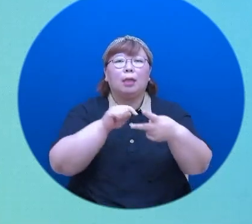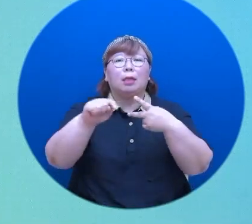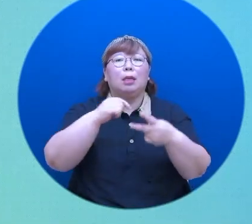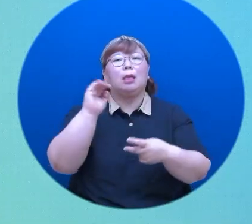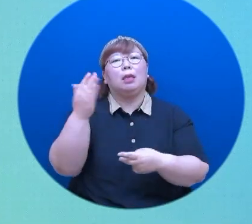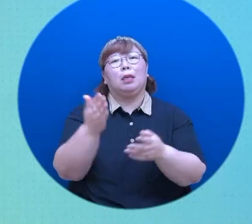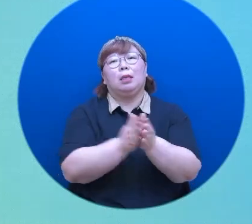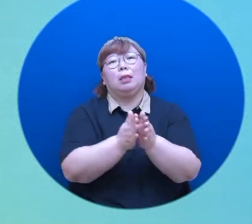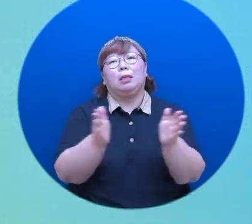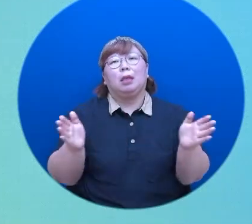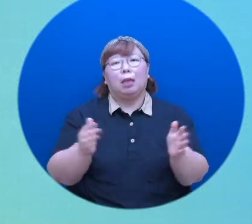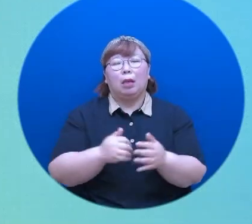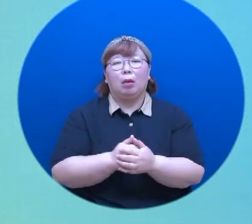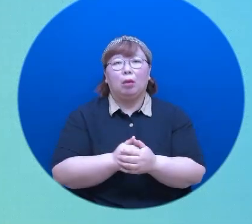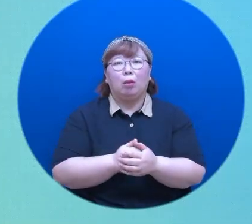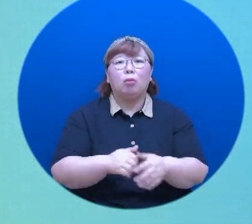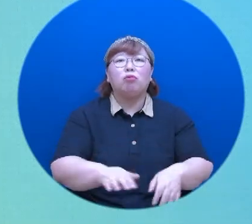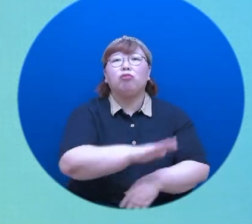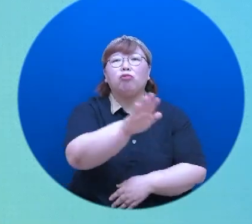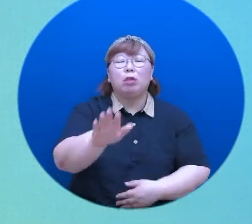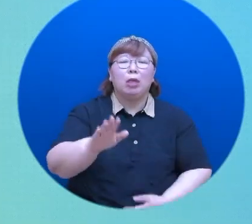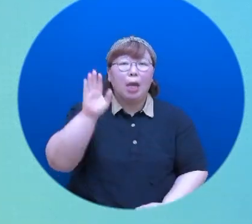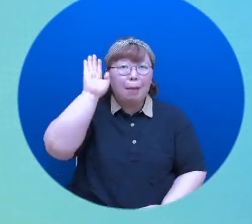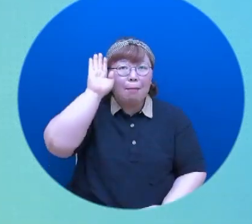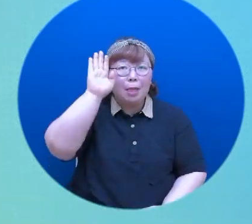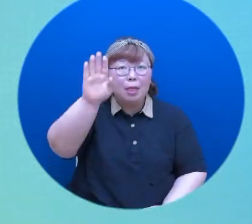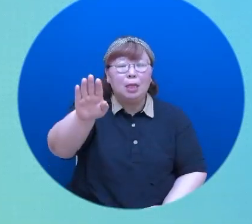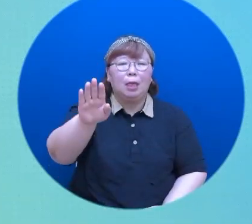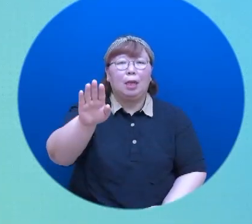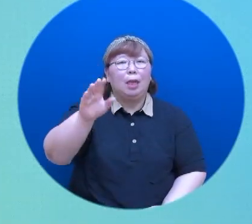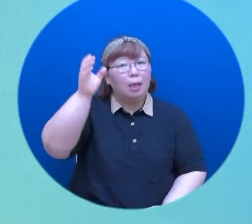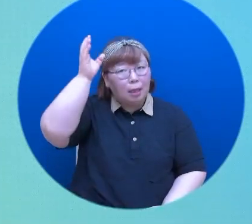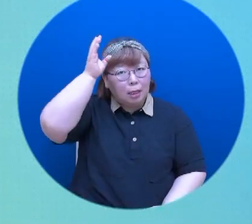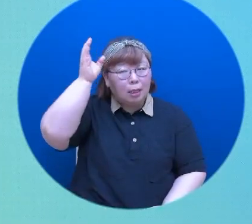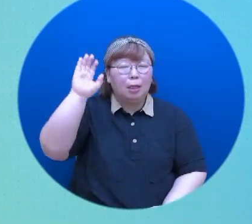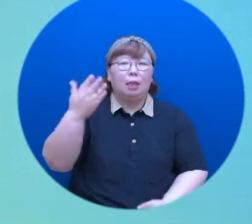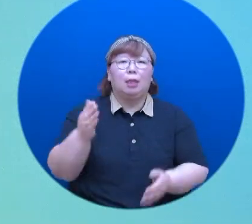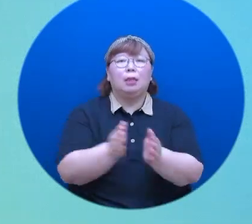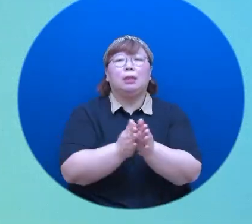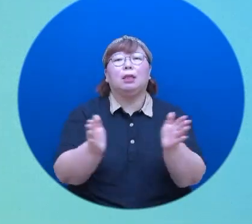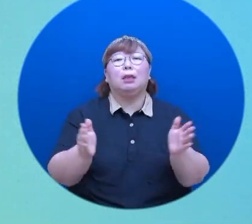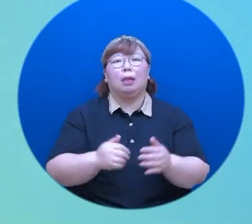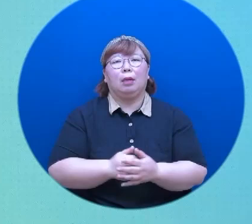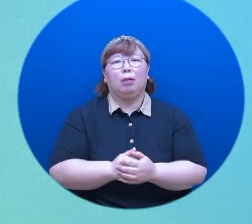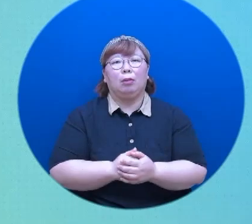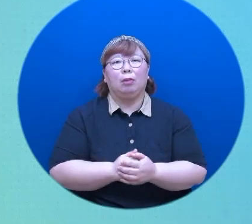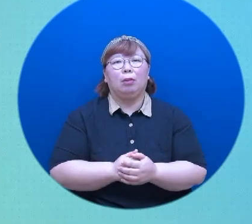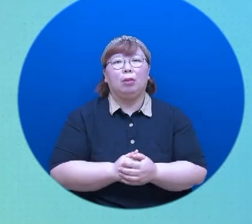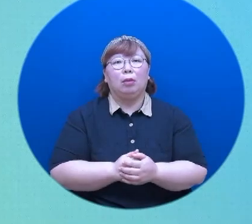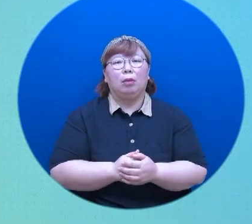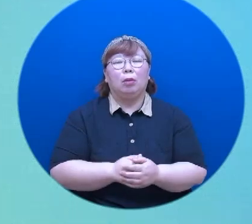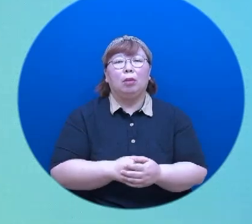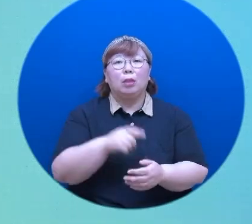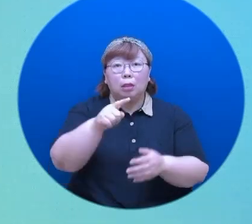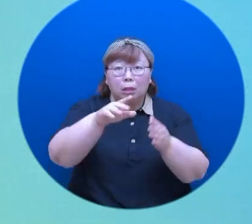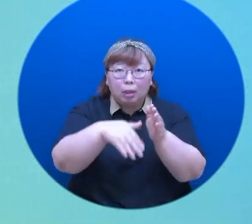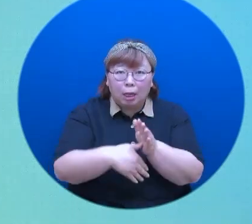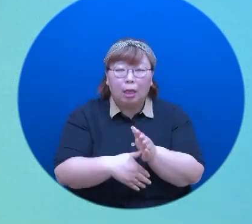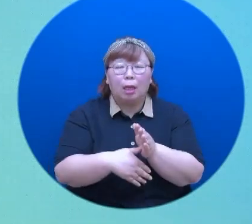시작합니다. 그리고 우리의 미래가 기대되기 시작하는 거예요. 그리고 그때